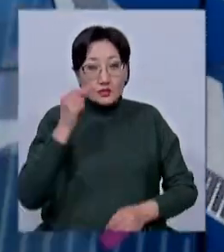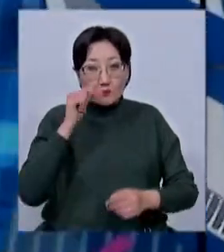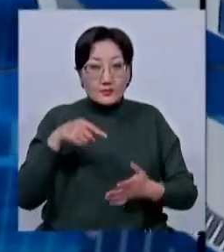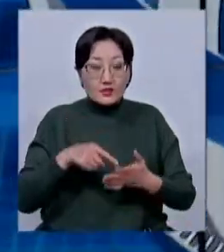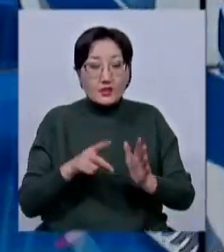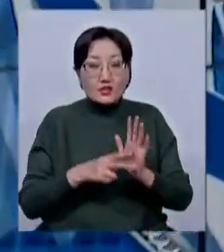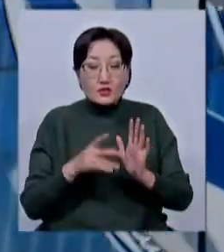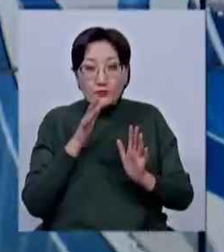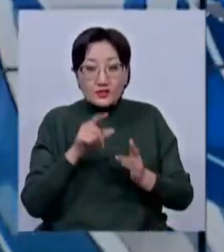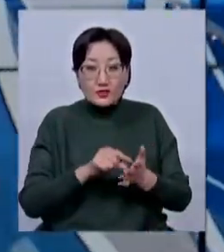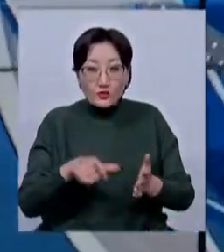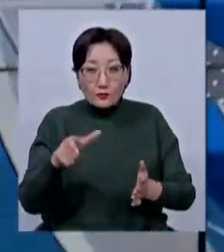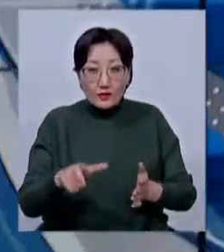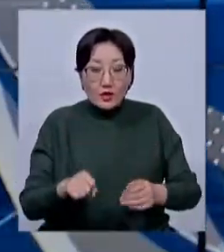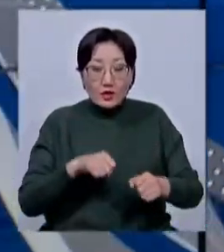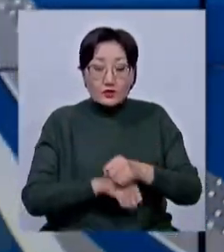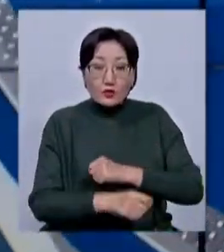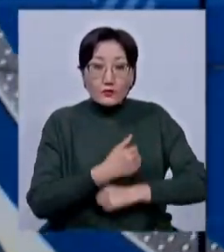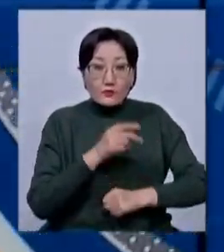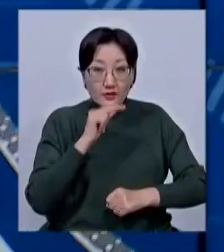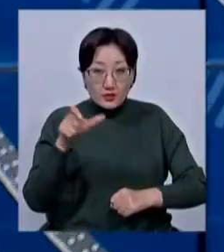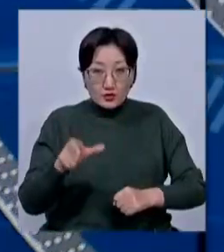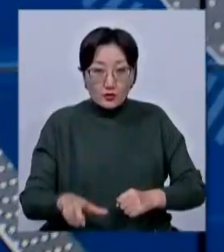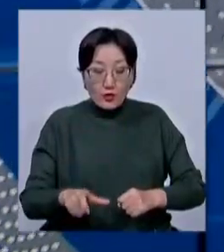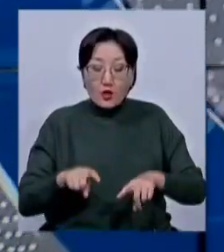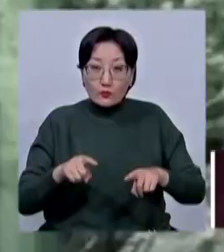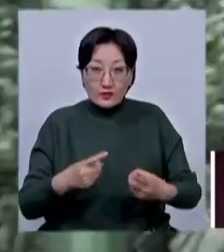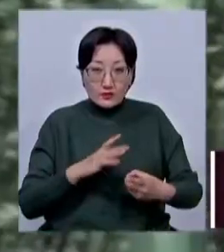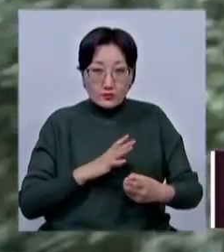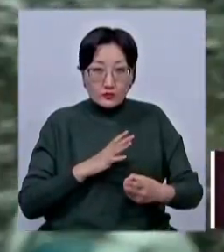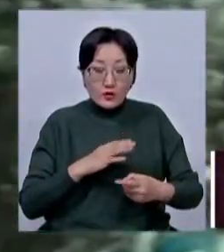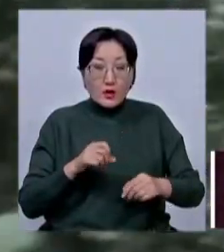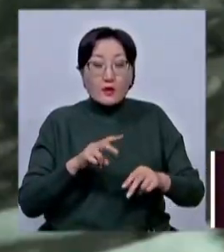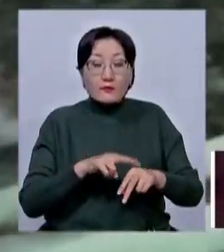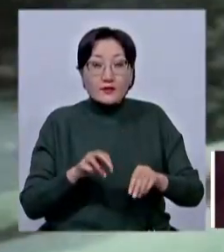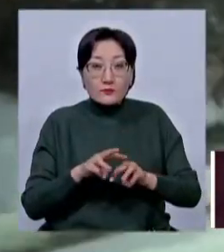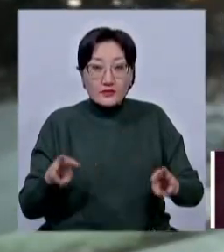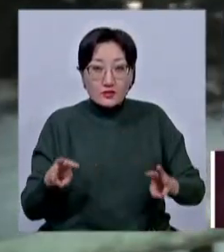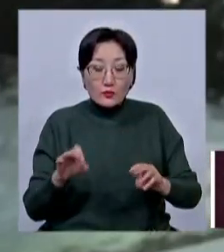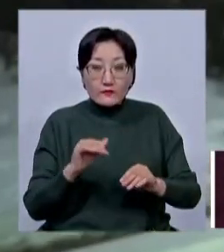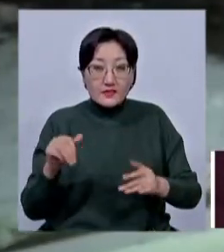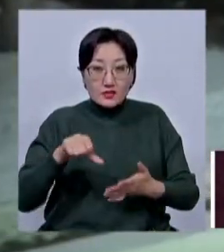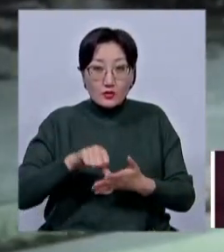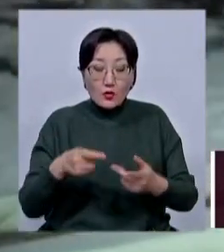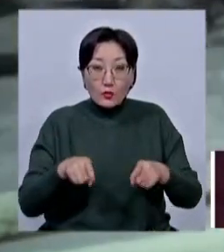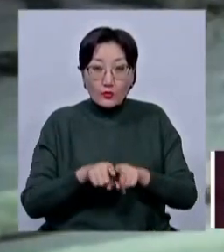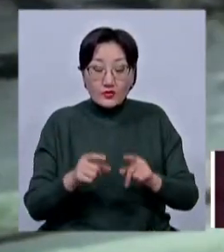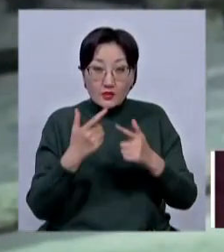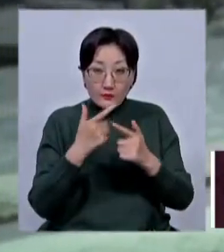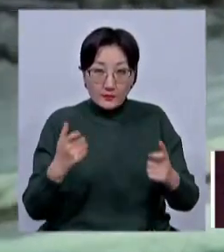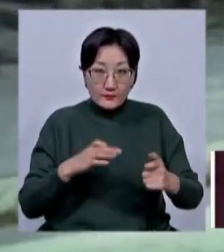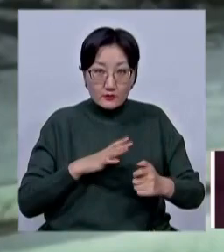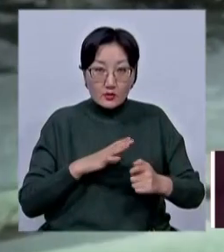Шымкентте 70 жастағы зейнеткерді зорламақ болған күдікті ақыры қолға түсті. Ішкі істер министрлігінің ресми өкілі осылай деп